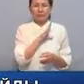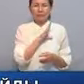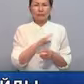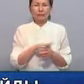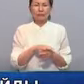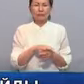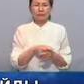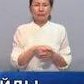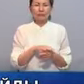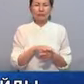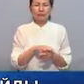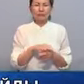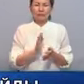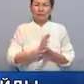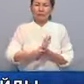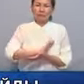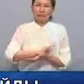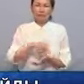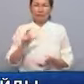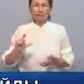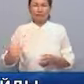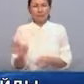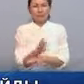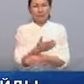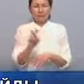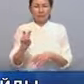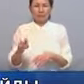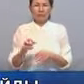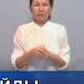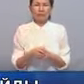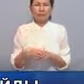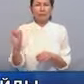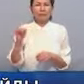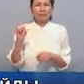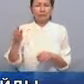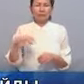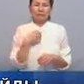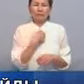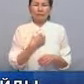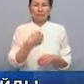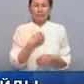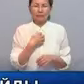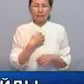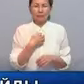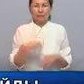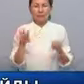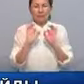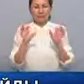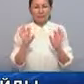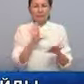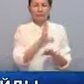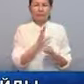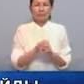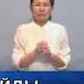көпшілік алаңға жайғасып, алаңсыз уағыз тыңдады. Имамдар айт намазының қасиетін 30 күн оразаның сауабын тәптіштеп түсіндірді.